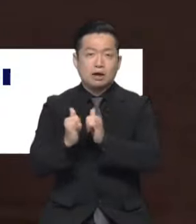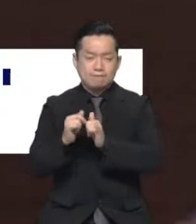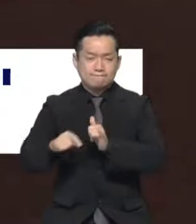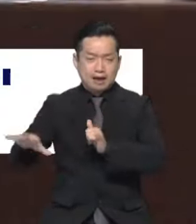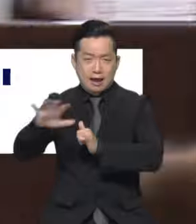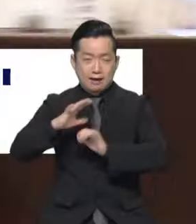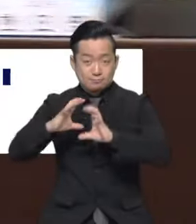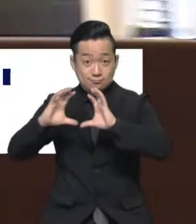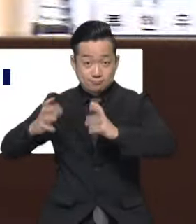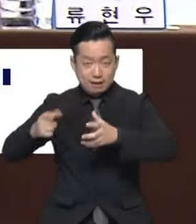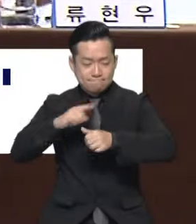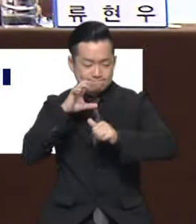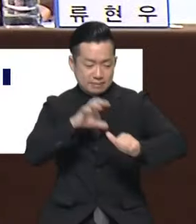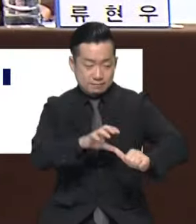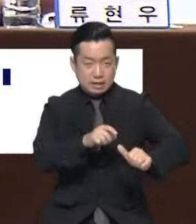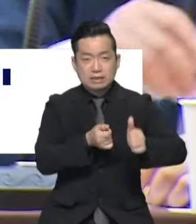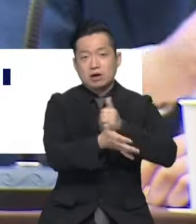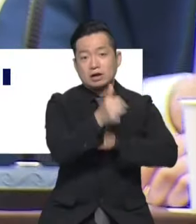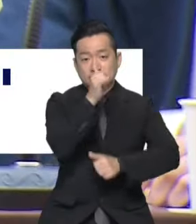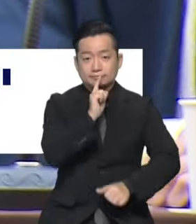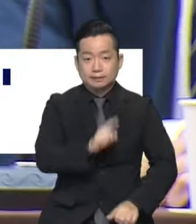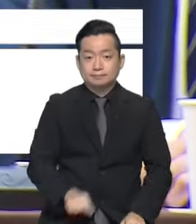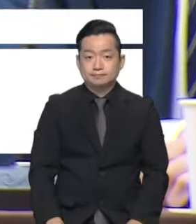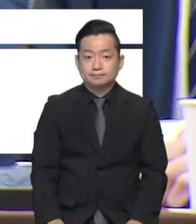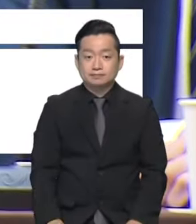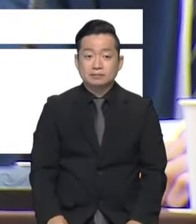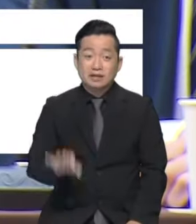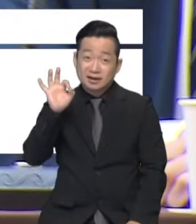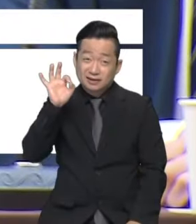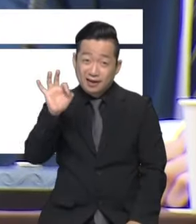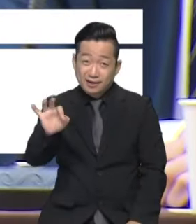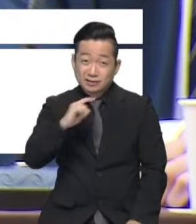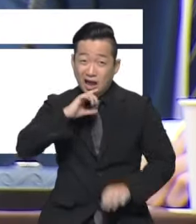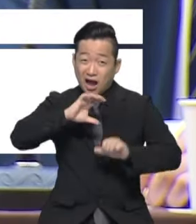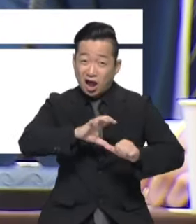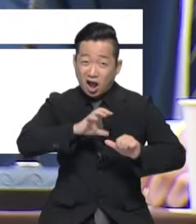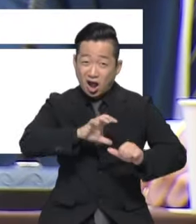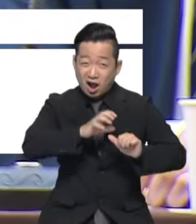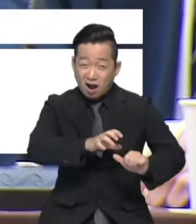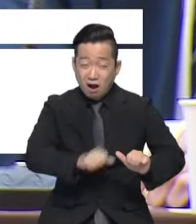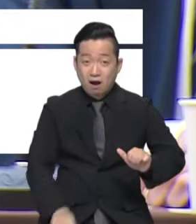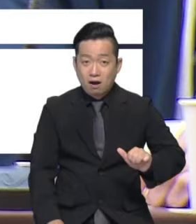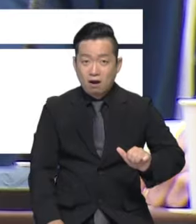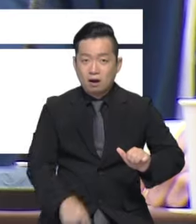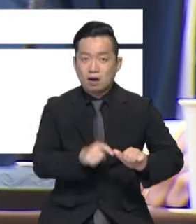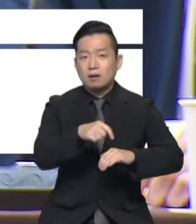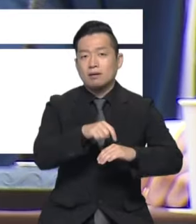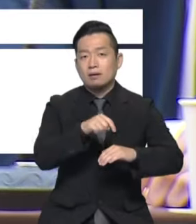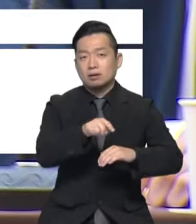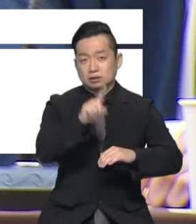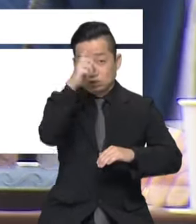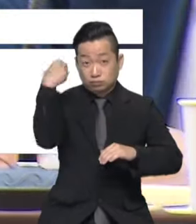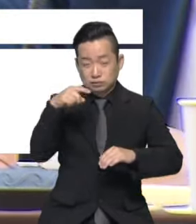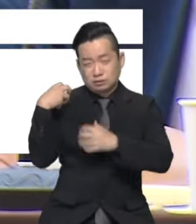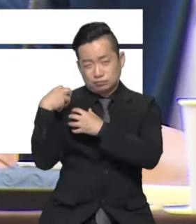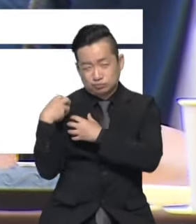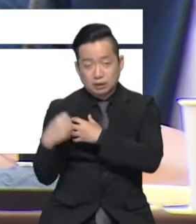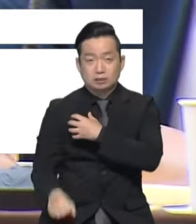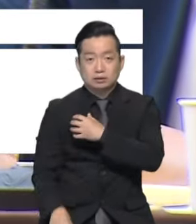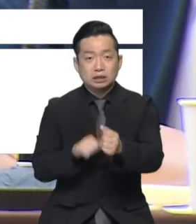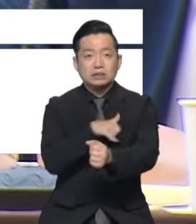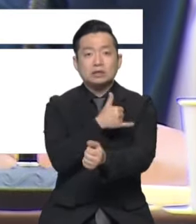북한에 영향을 미친다고 말합니다. 끊임없이 압박을 하면 북한 정권은 당연히 부담감을 가집니다. 인권